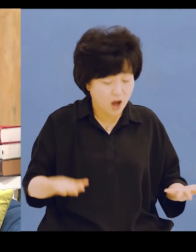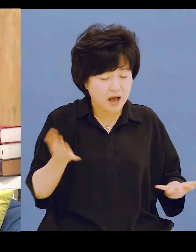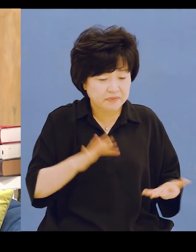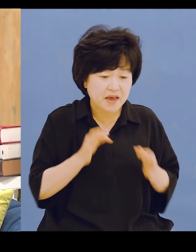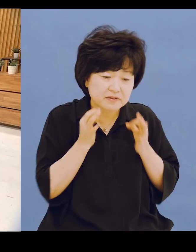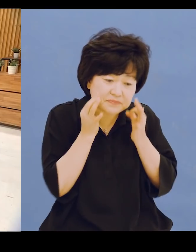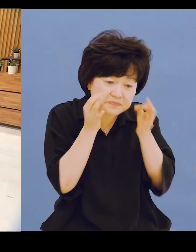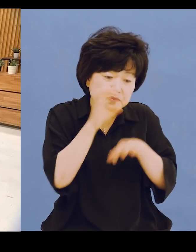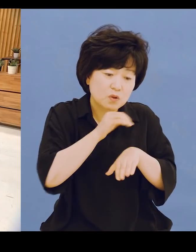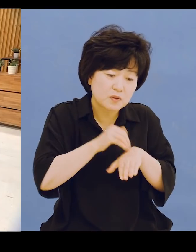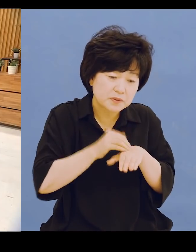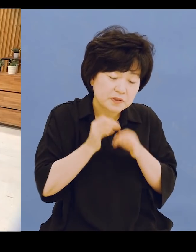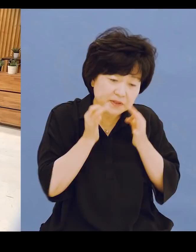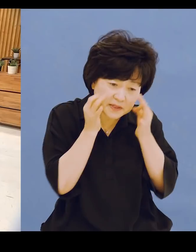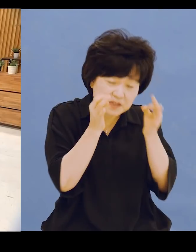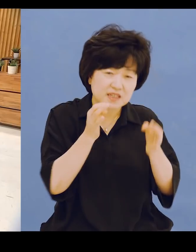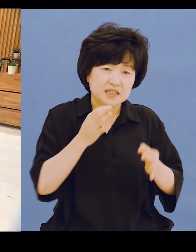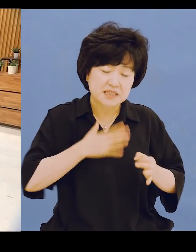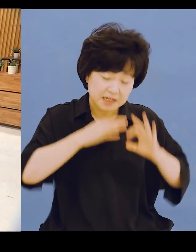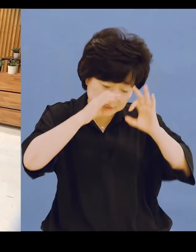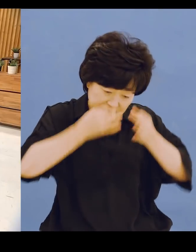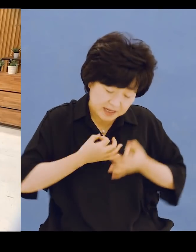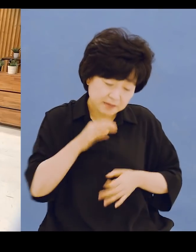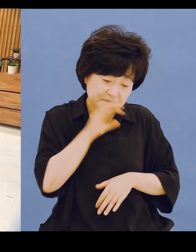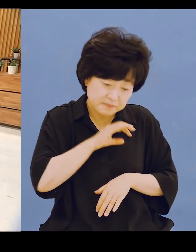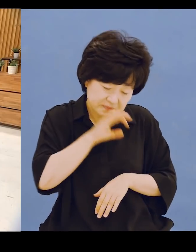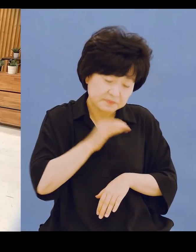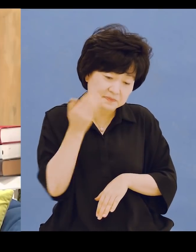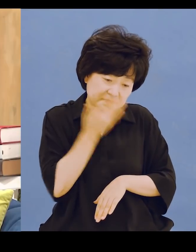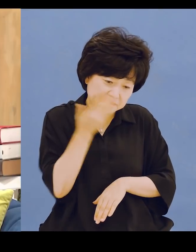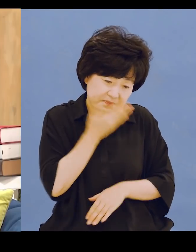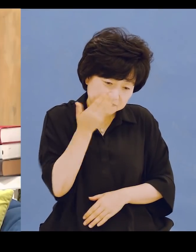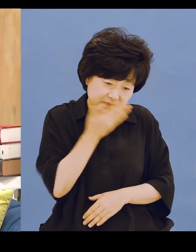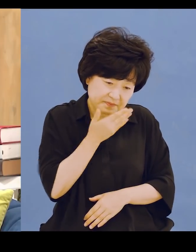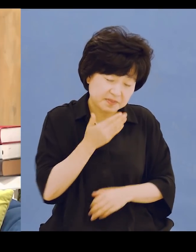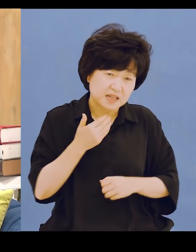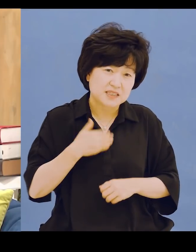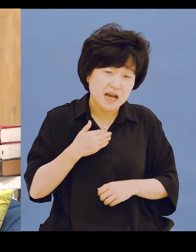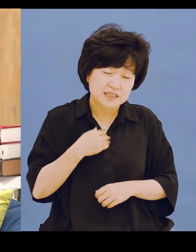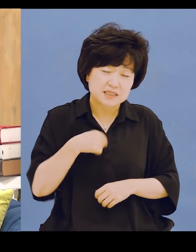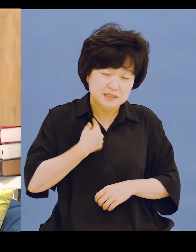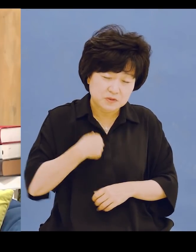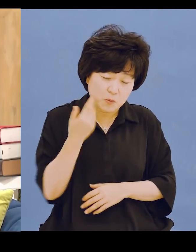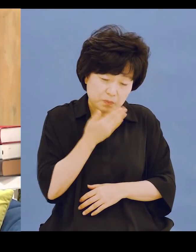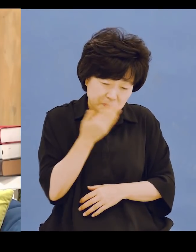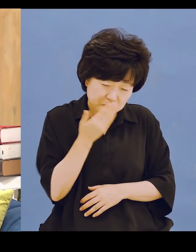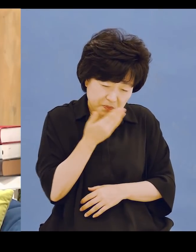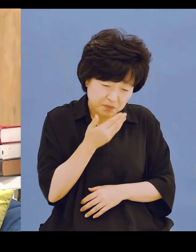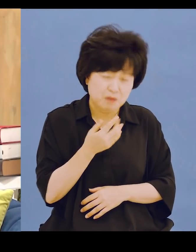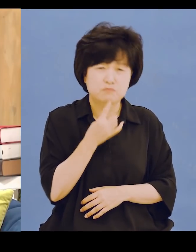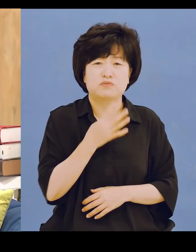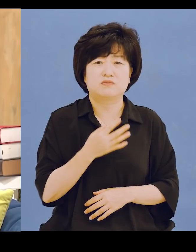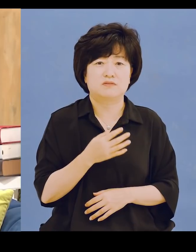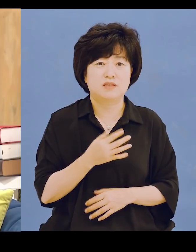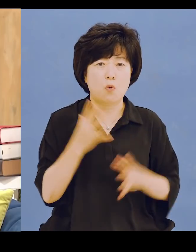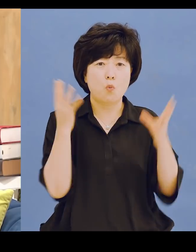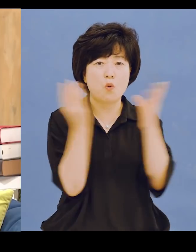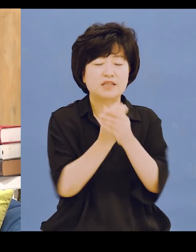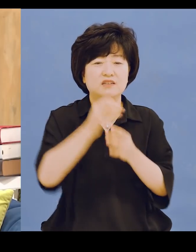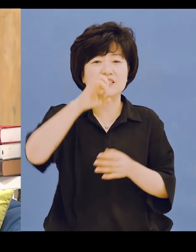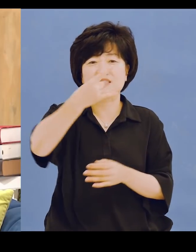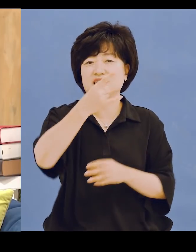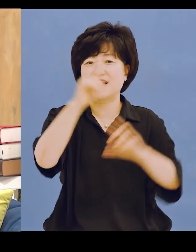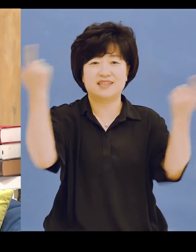가르치잖아요. 자아 성찰에 대해서 교육은. 그러나 하나님은 그 반대입니다. 뭐라고 말씀하세요? 누가복음에 너 자신을 부인하라는